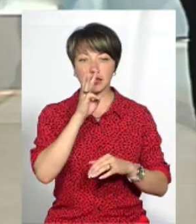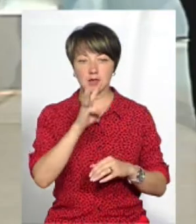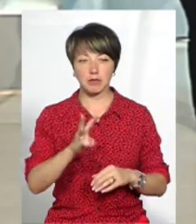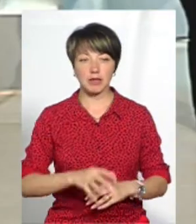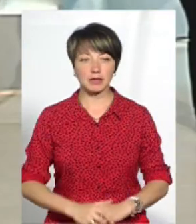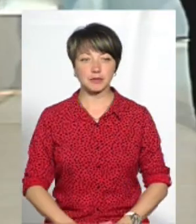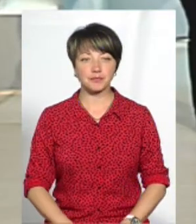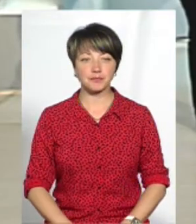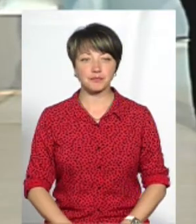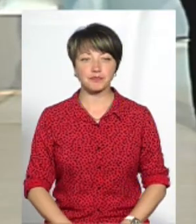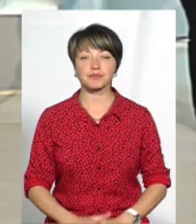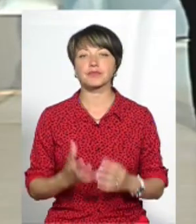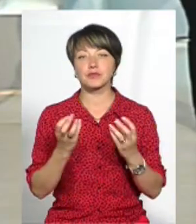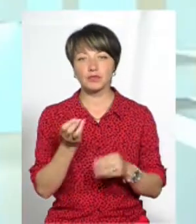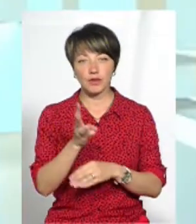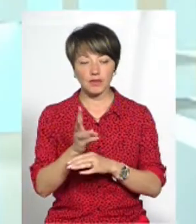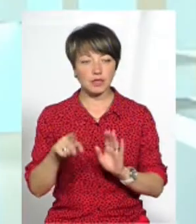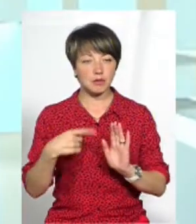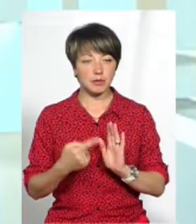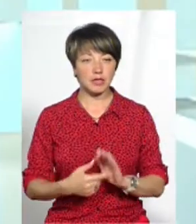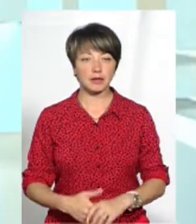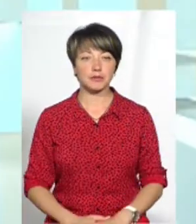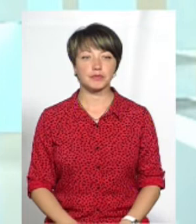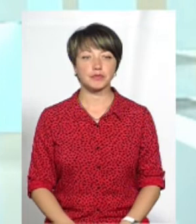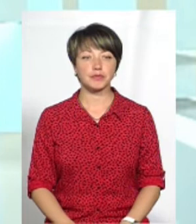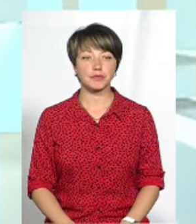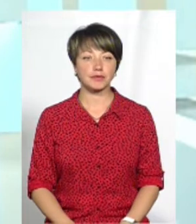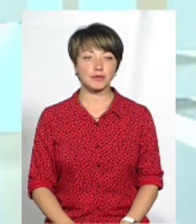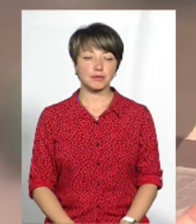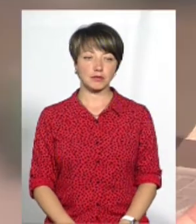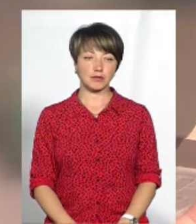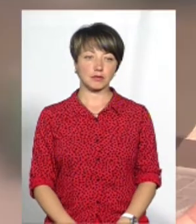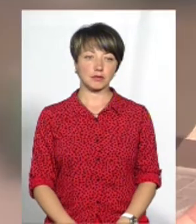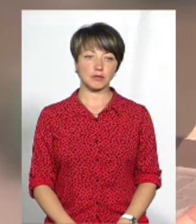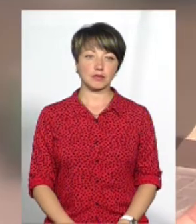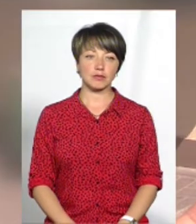вам. Маємо ще одне запитання, так само хвилина відповіді.